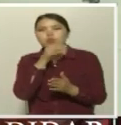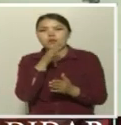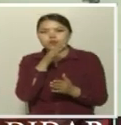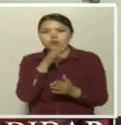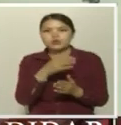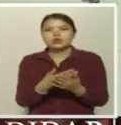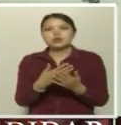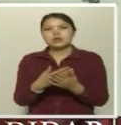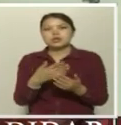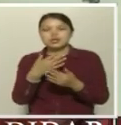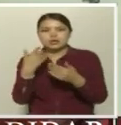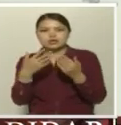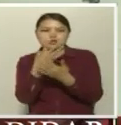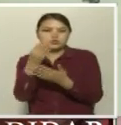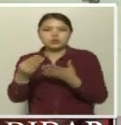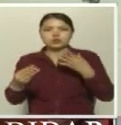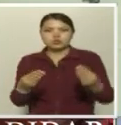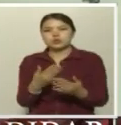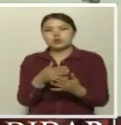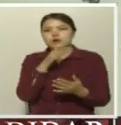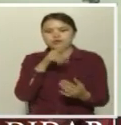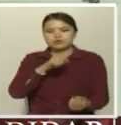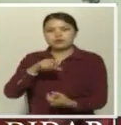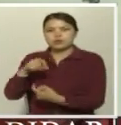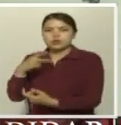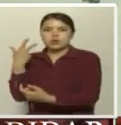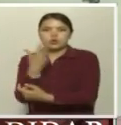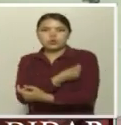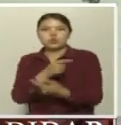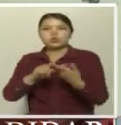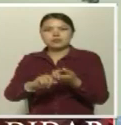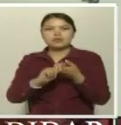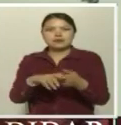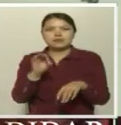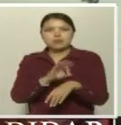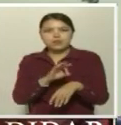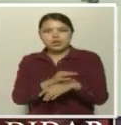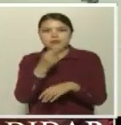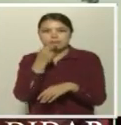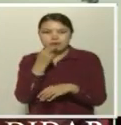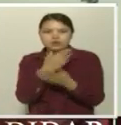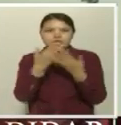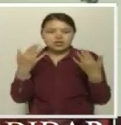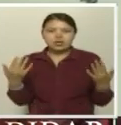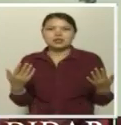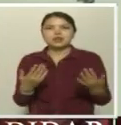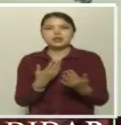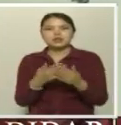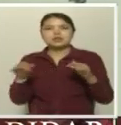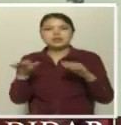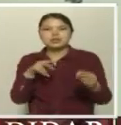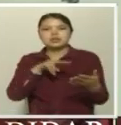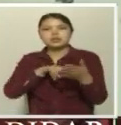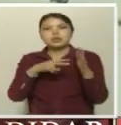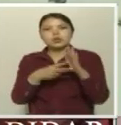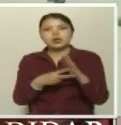дейінгі медицина қызметкерлерін барлық осы жұқпалы ауруларға қарсы екпелер жүргізіледі. Жоспарымыз